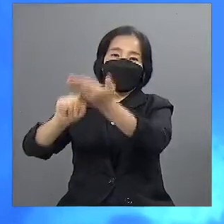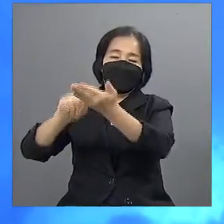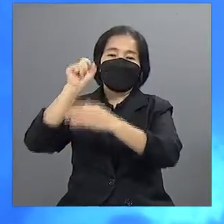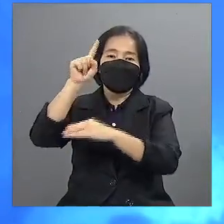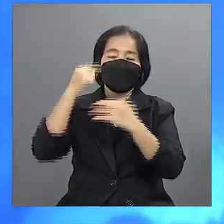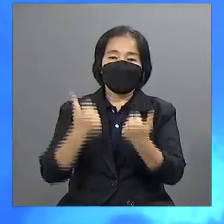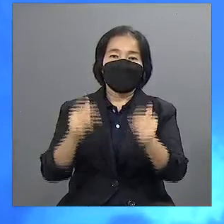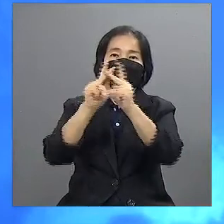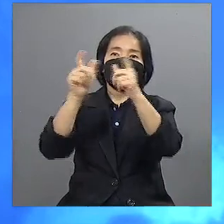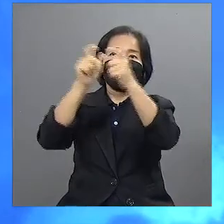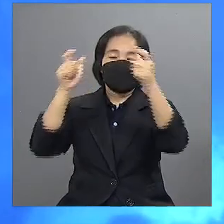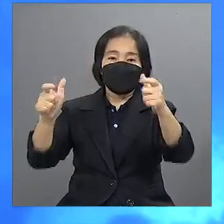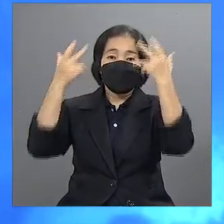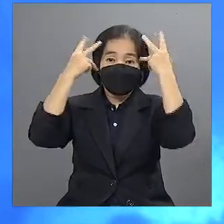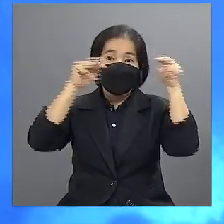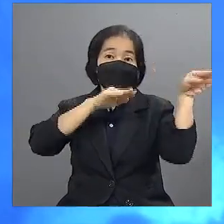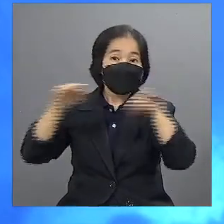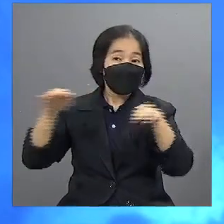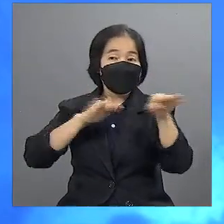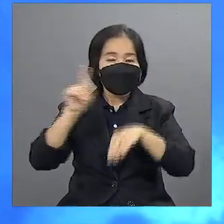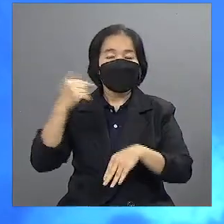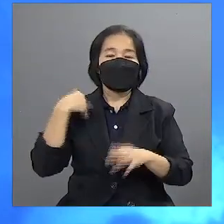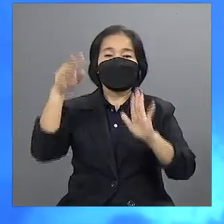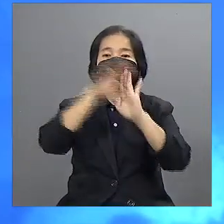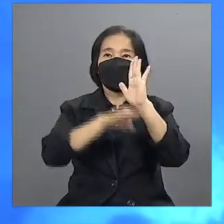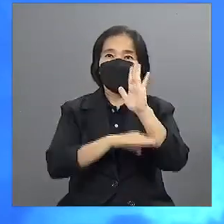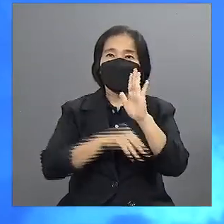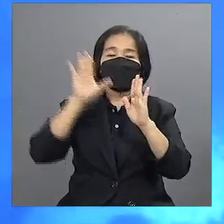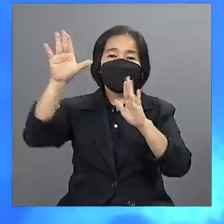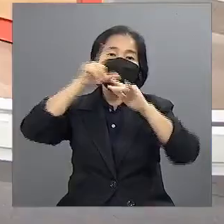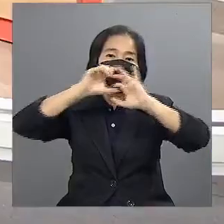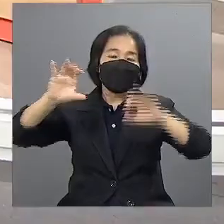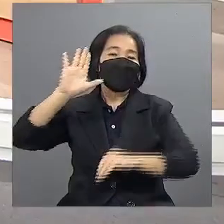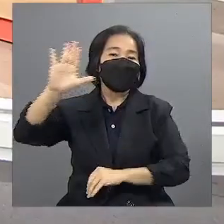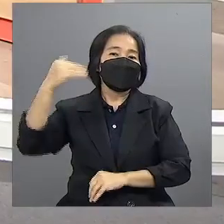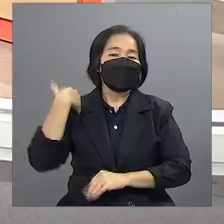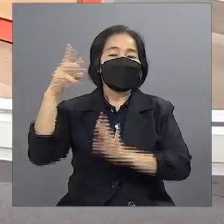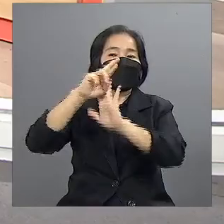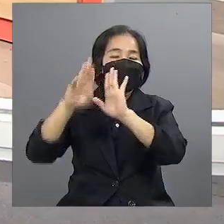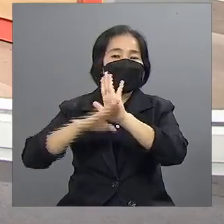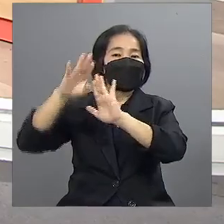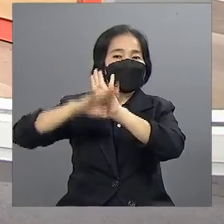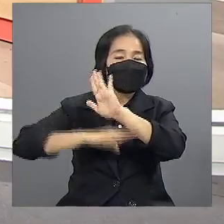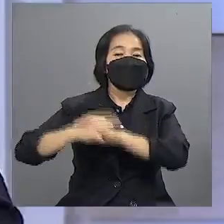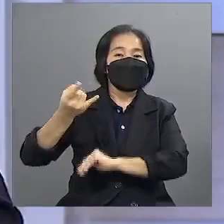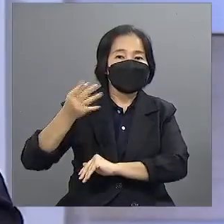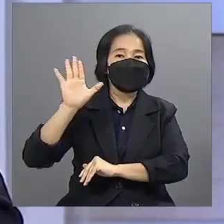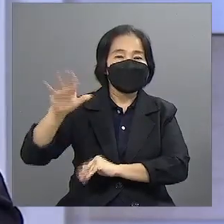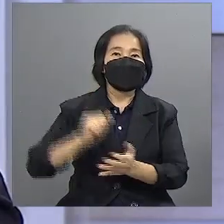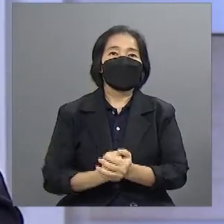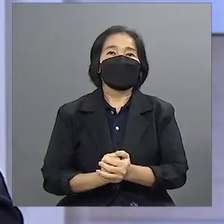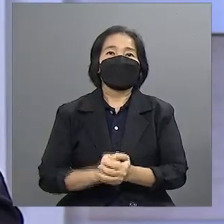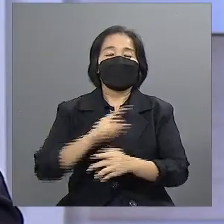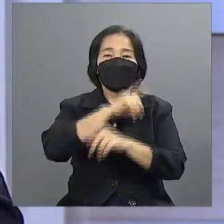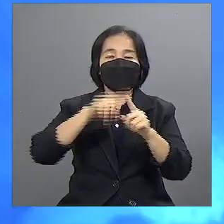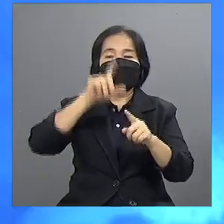มาขเขาแล้เดี๋วน่าจะได้เห็นมาตรการทางราชการคืราบประเบีบทางราชการที่ตองรูกกัน22 มิธุณ hebt นี้